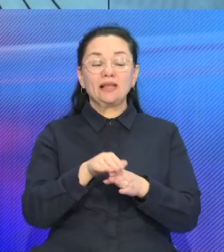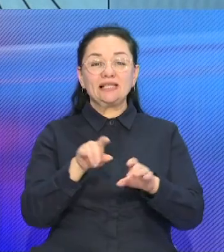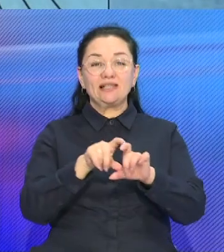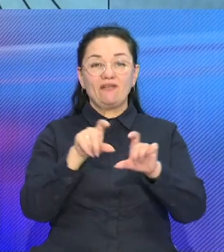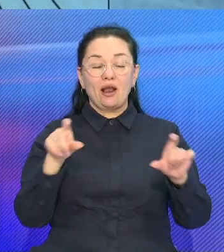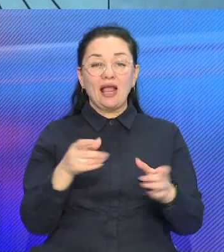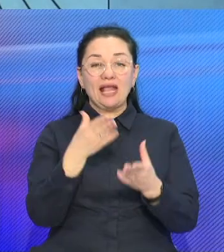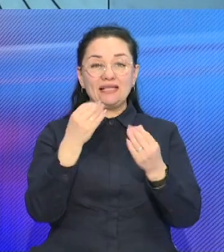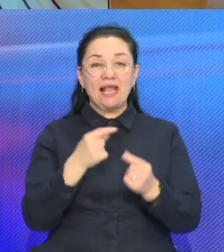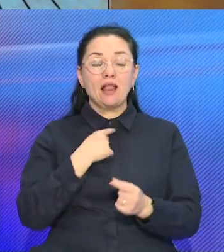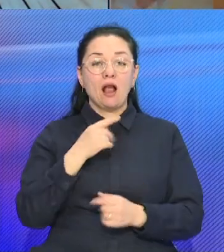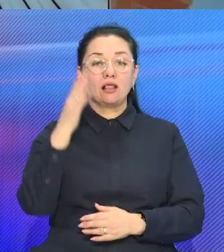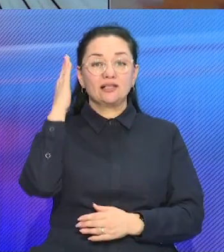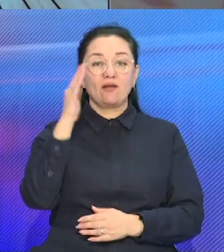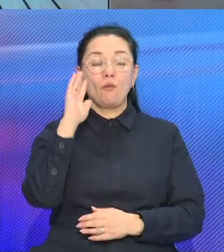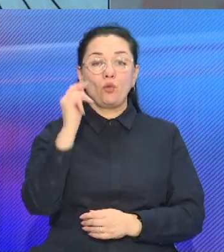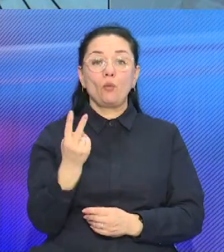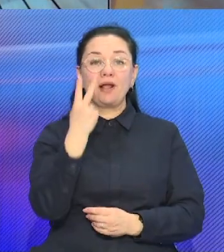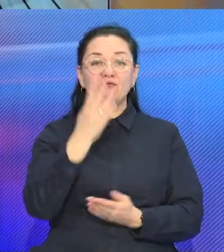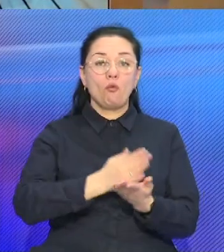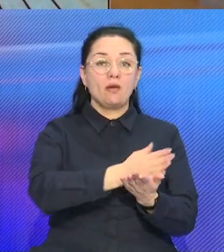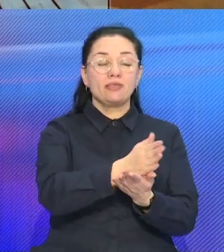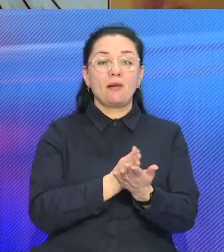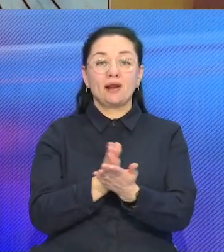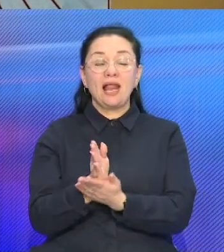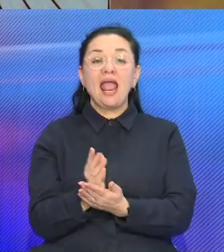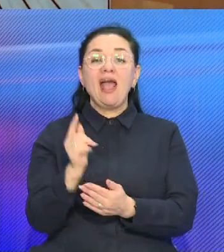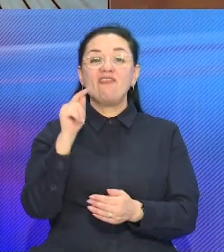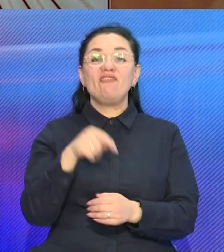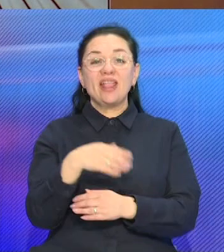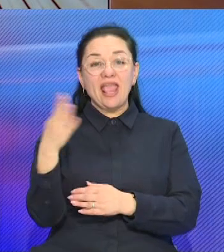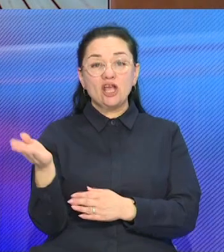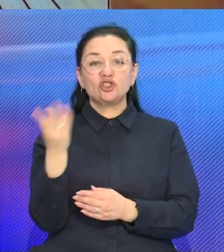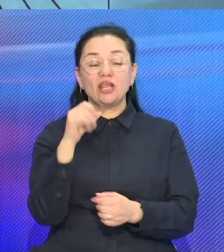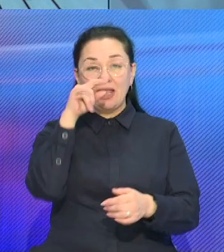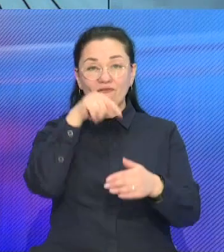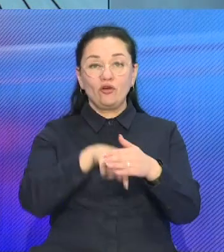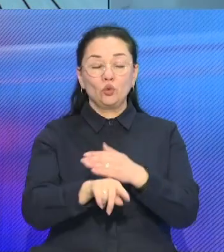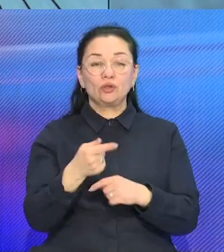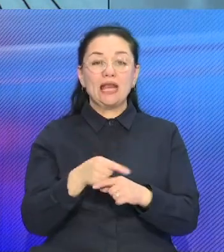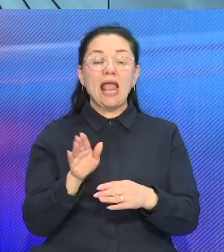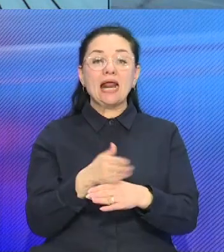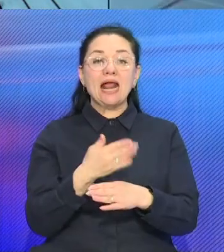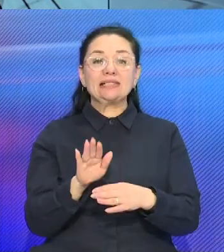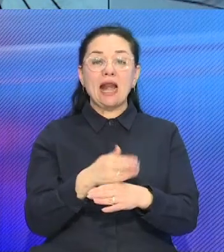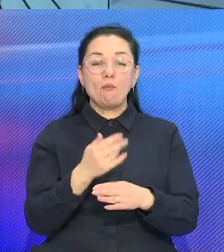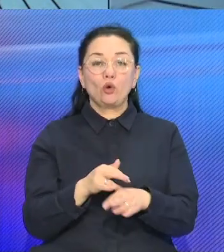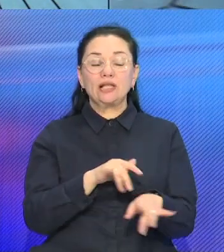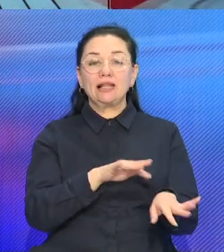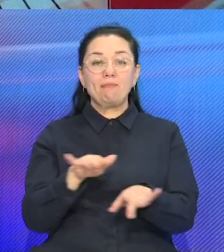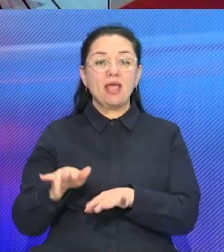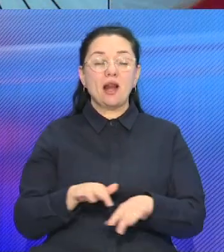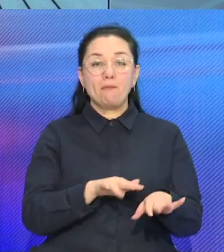дня голосования проводится по двух напрямках – внешним и внутренним. Как было подкреслено, отпрацаваны комплекс мероприемства